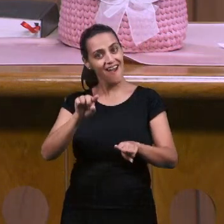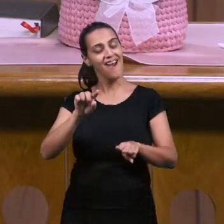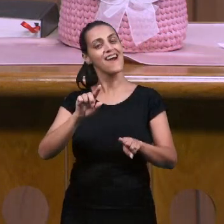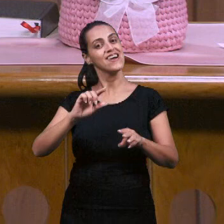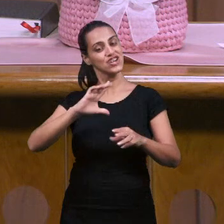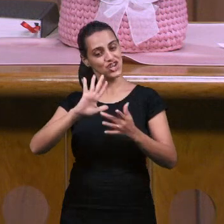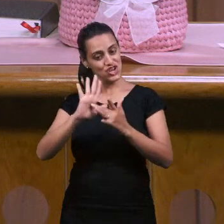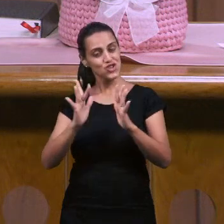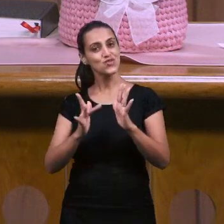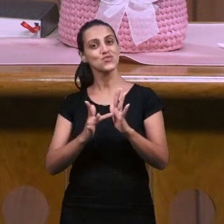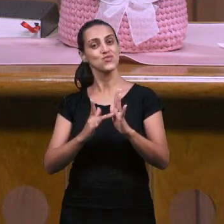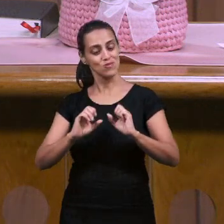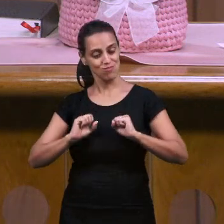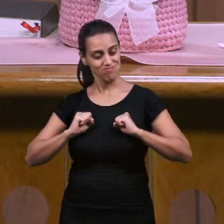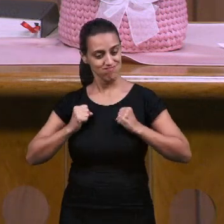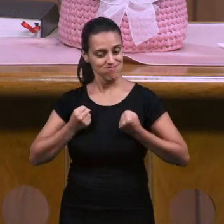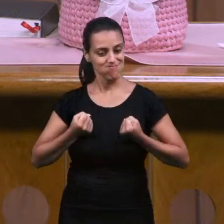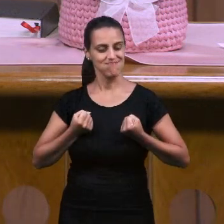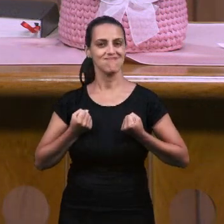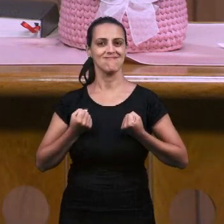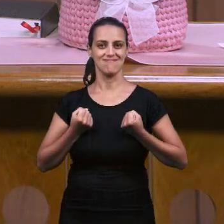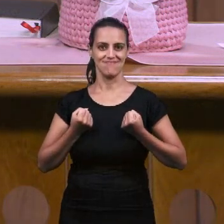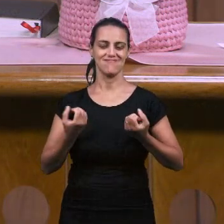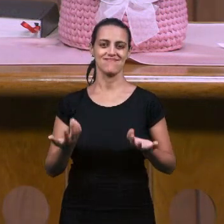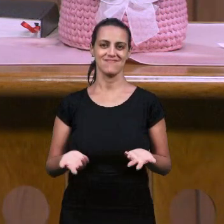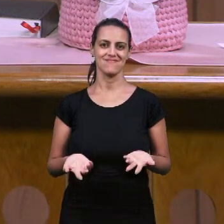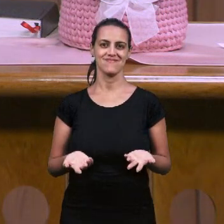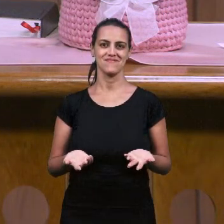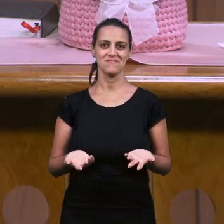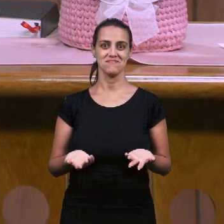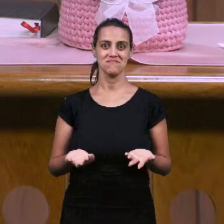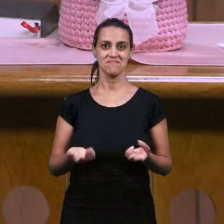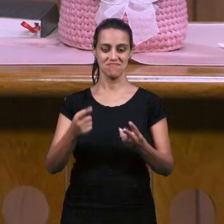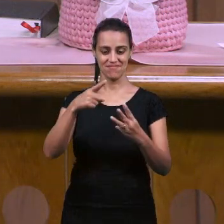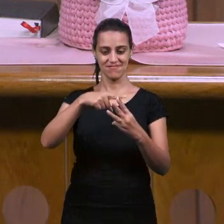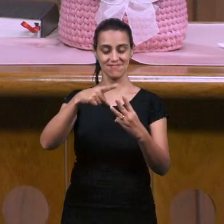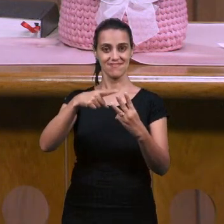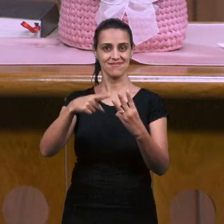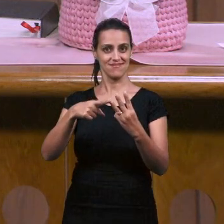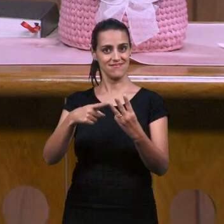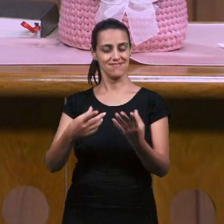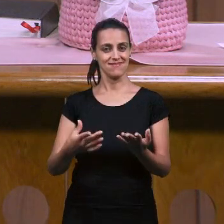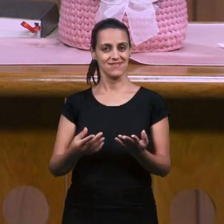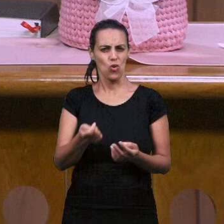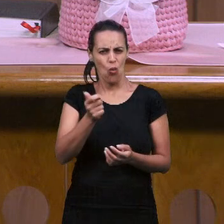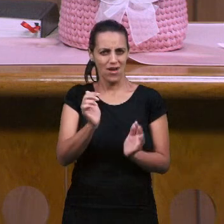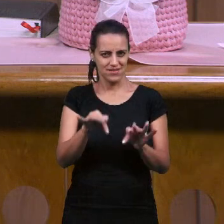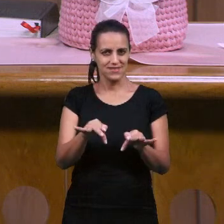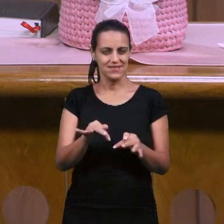nourriture. S'il n'y a pas la nourriture, non, regardez, en ce moment, nous allons finir.